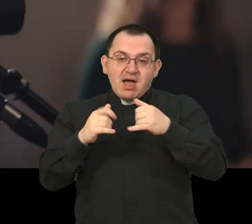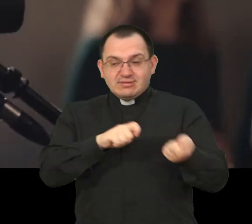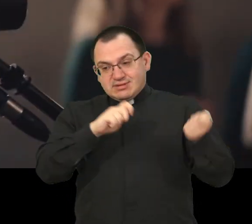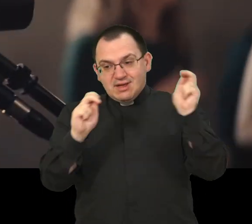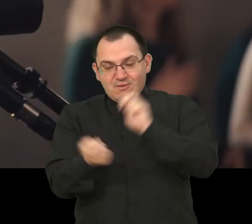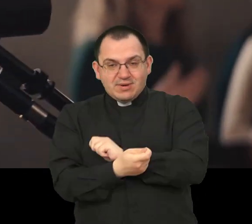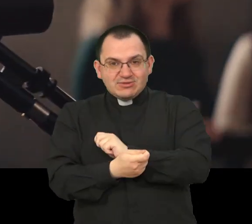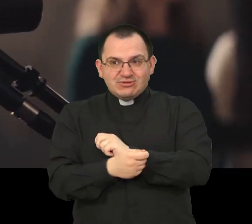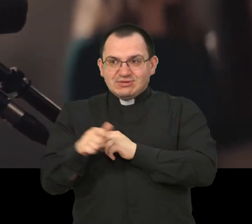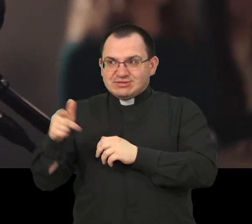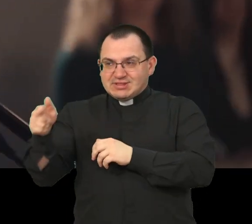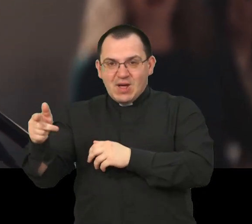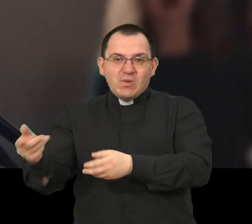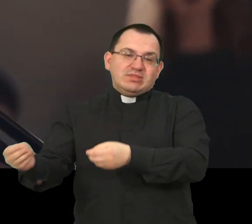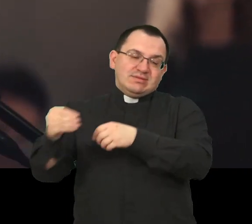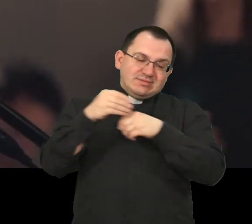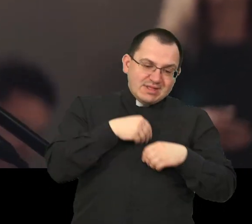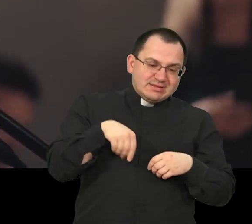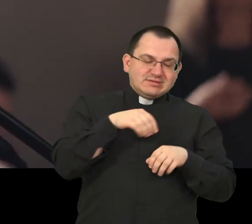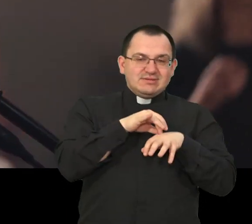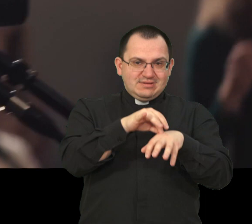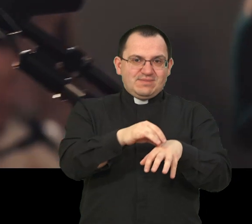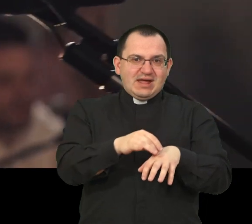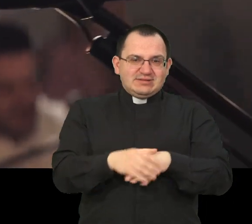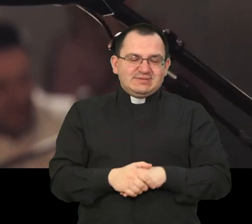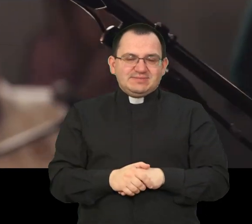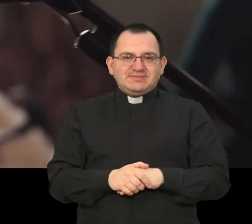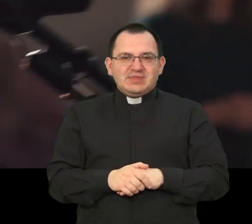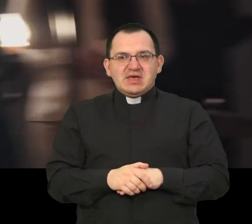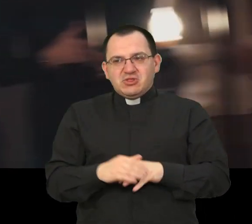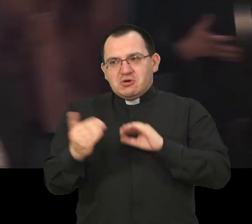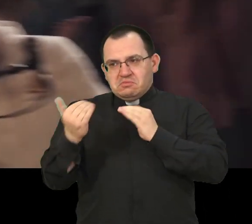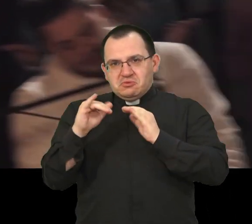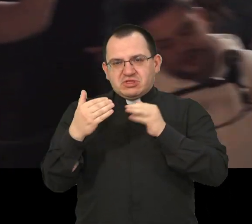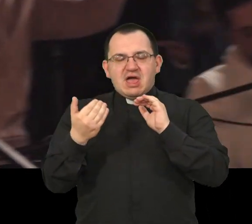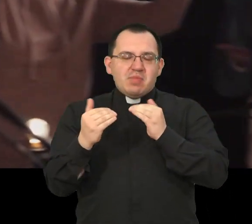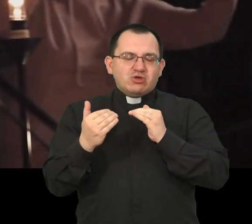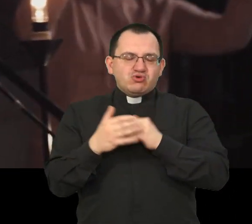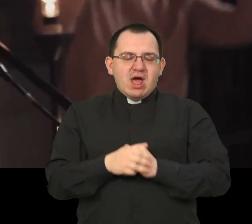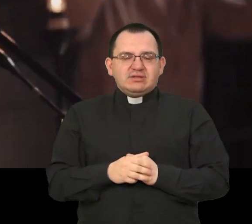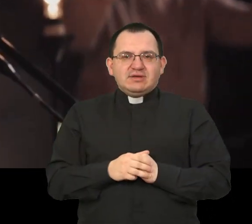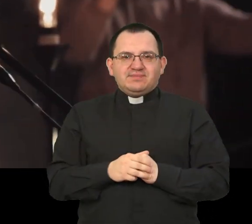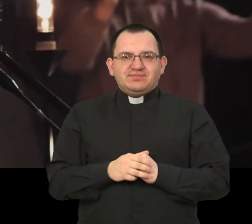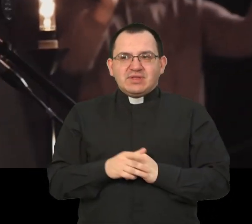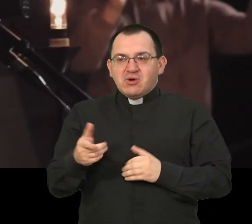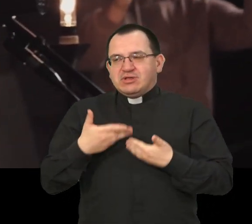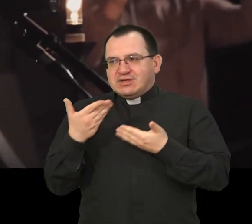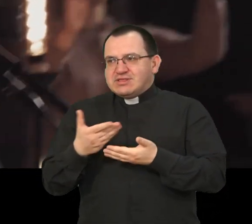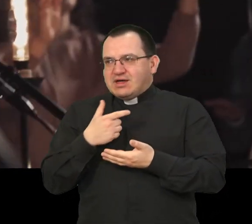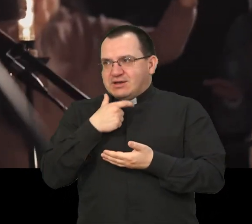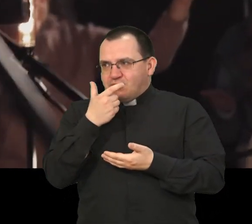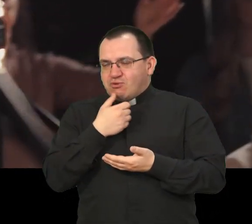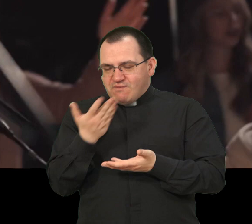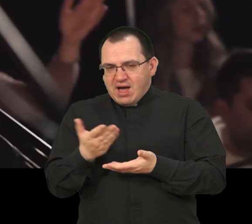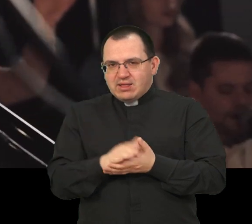evangelizacijskim putovanjima, tako da on sad i nas prati, mi njega, i to je jedna uzajamna suradnja i Bogu smo zahvalni na njemu, baš je dar.